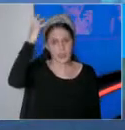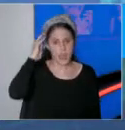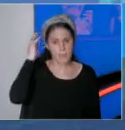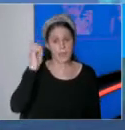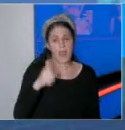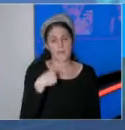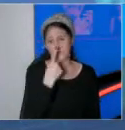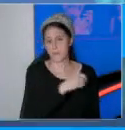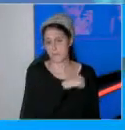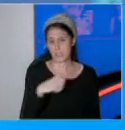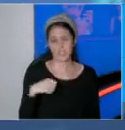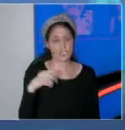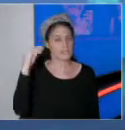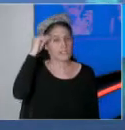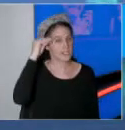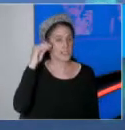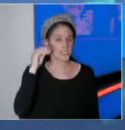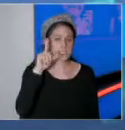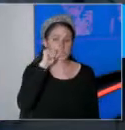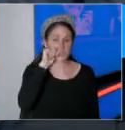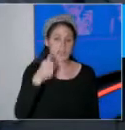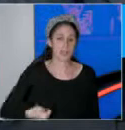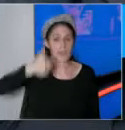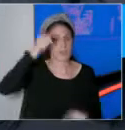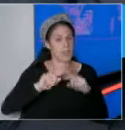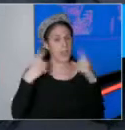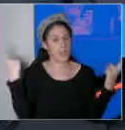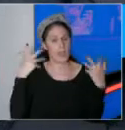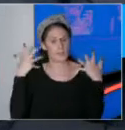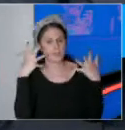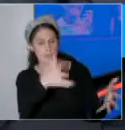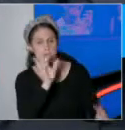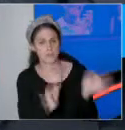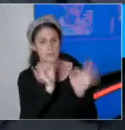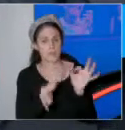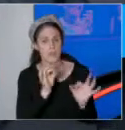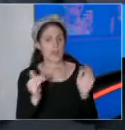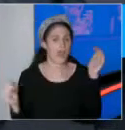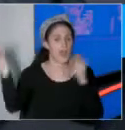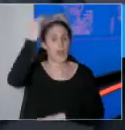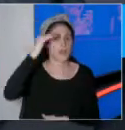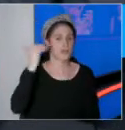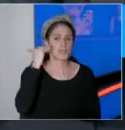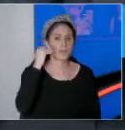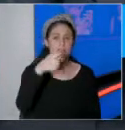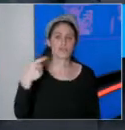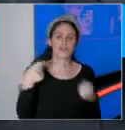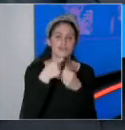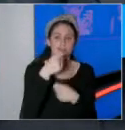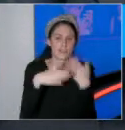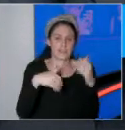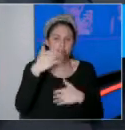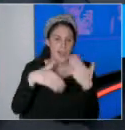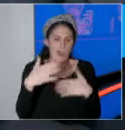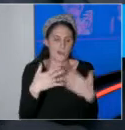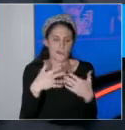אישי שמזכירים ציוצים של מנהיג אחר שאנחנו מכירים, התקפה לבית המשפט העליון בארצות הברית על ההתנהלות שלו סביב העניין הזה.